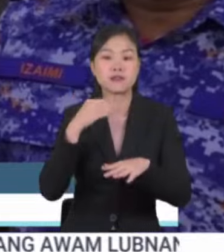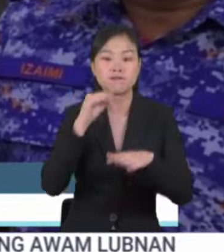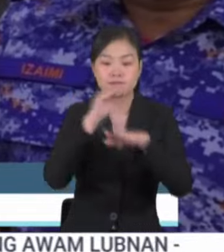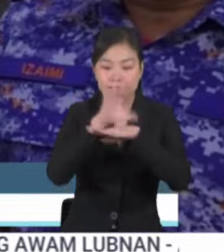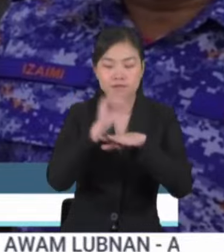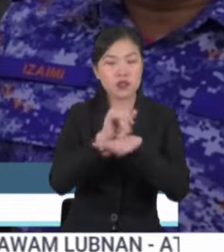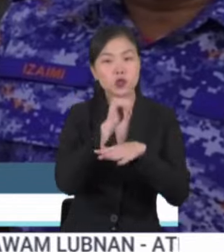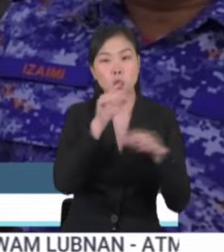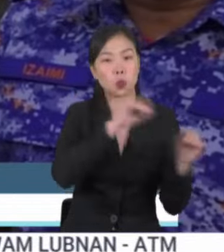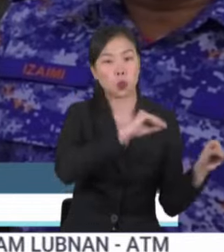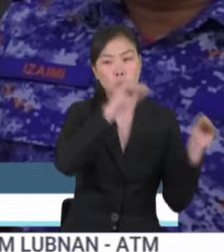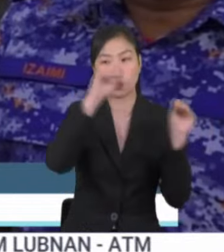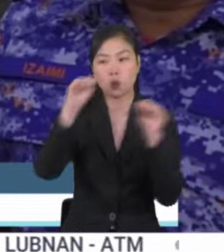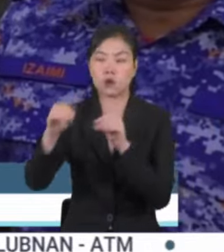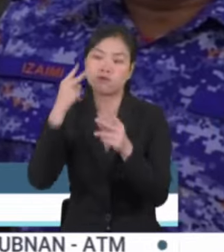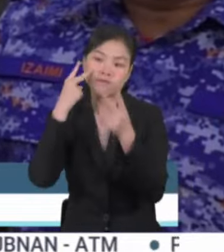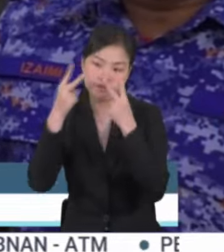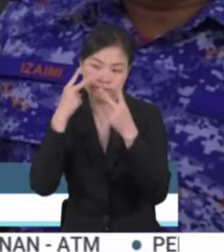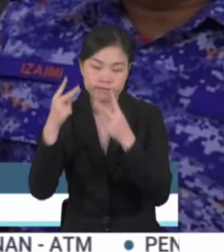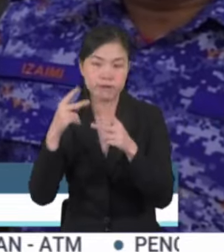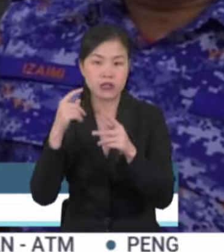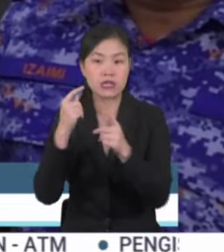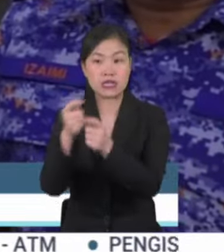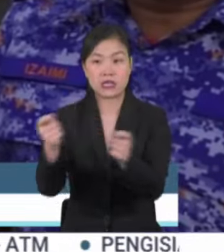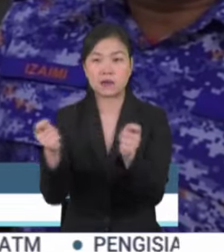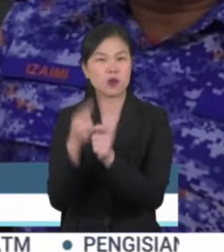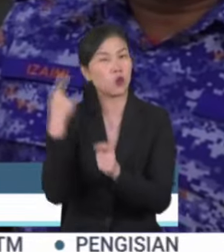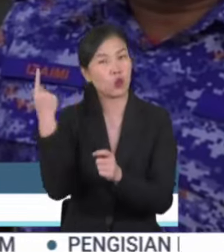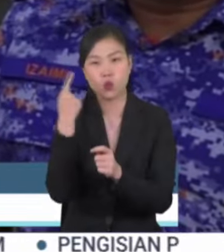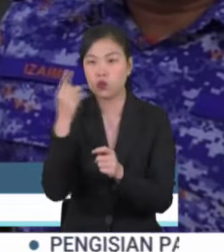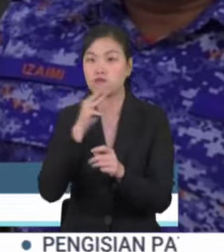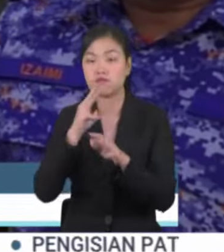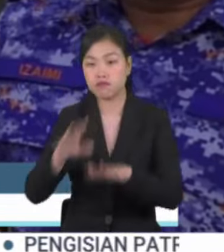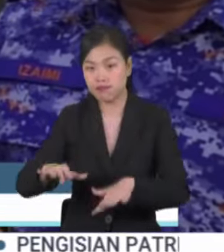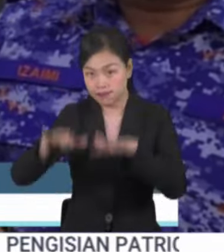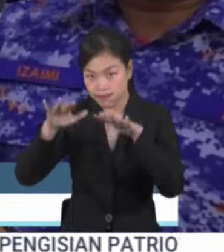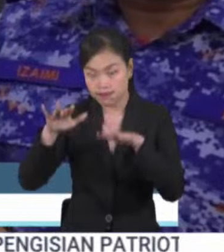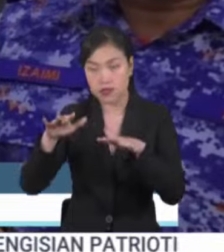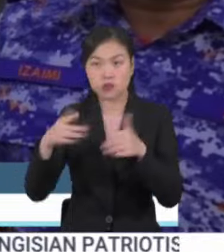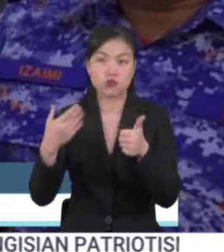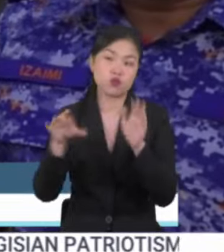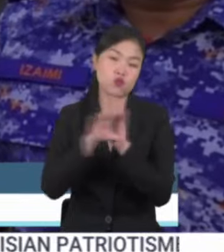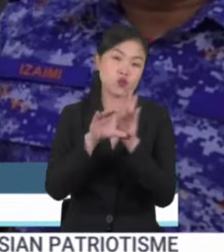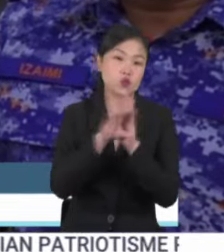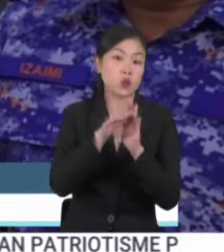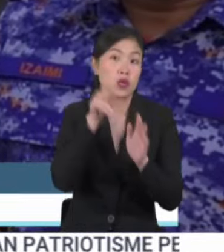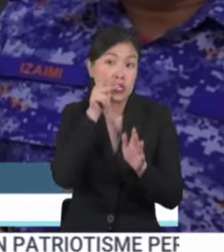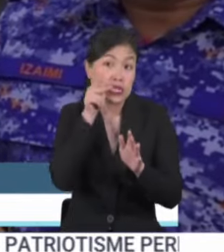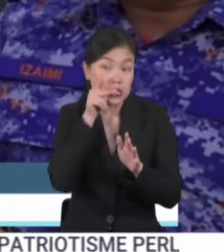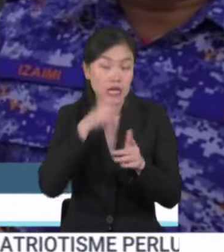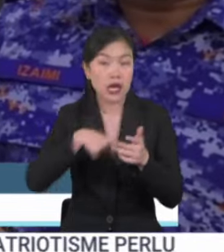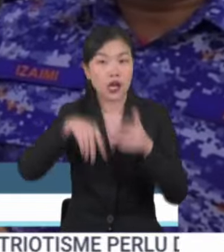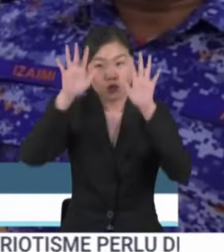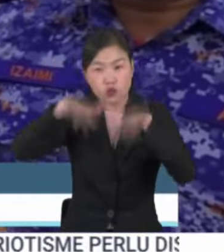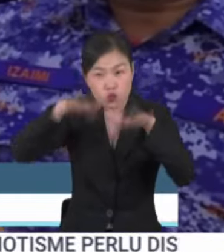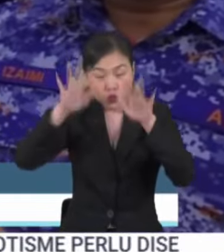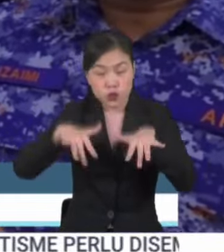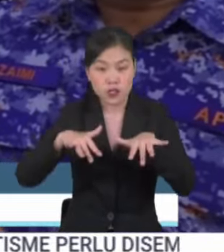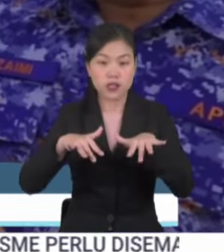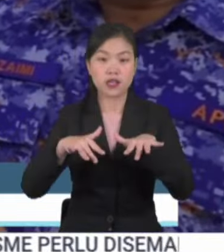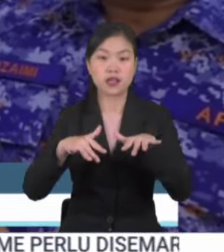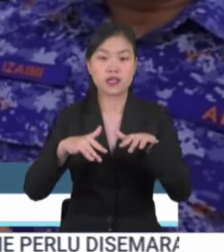berlaku bencana lah. Kalau di belah utara ni di Yan Kedah lah, di kawasan Yan Kedah tu sekiranya berlaku hujan kawasan apa musim